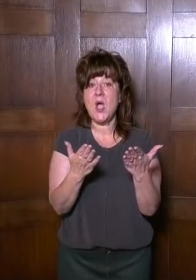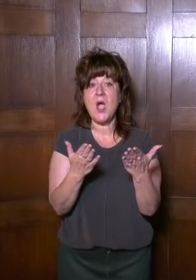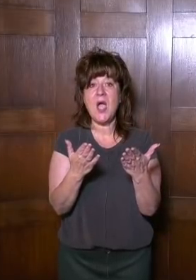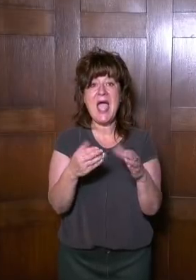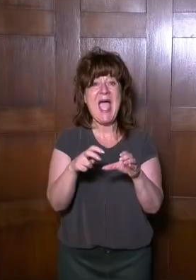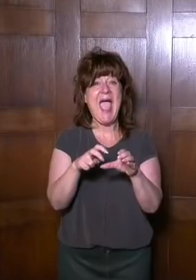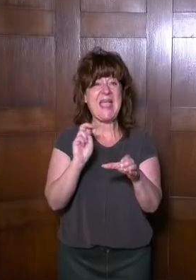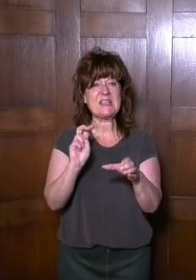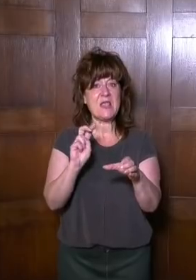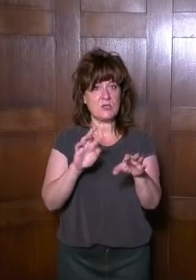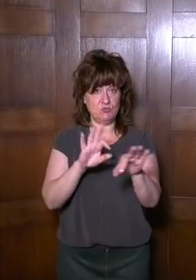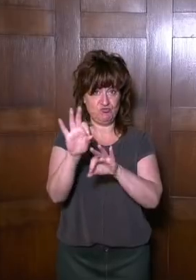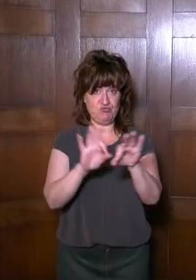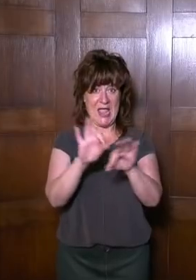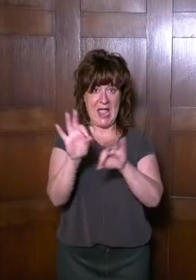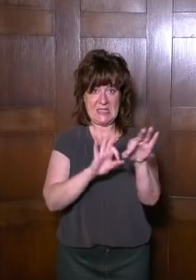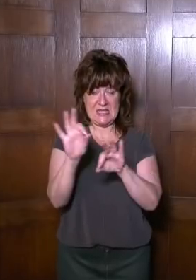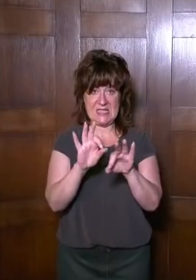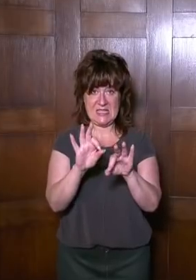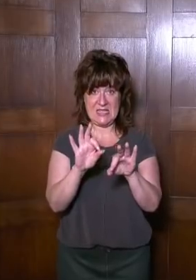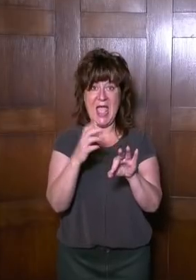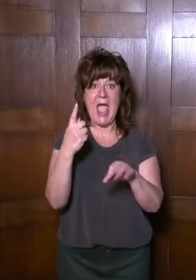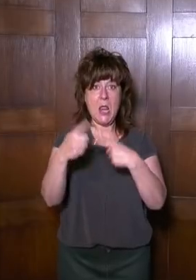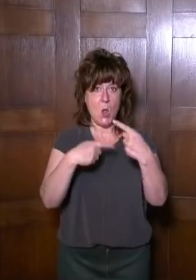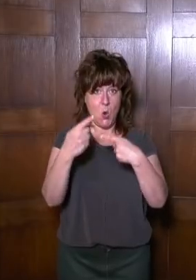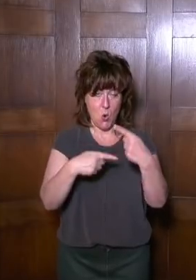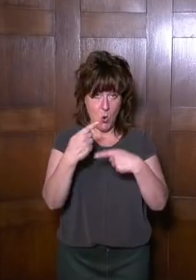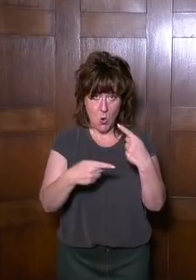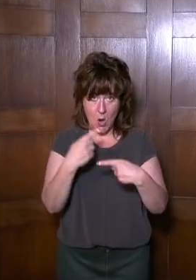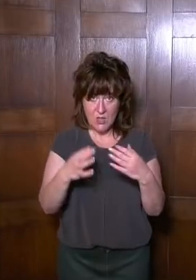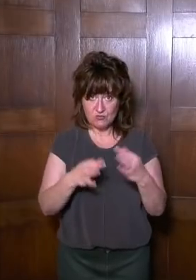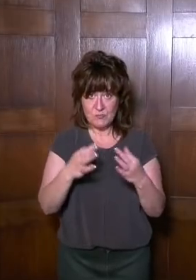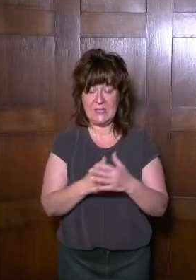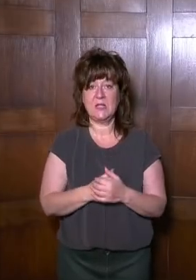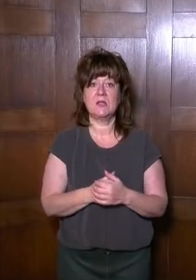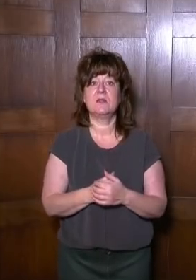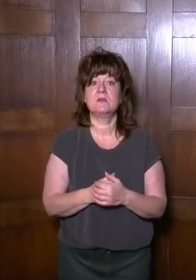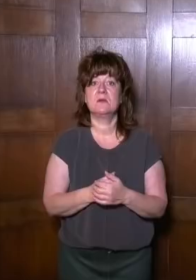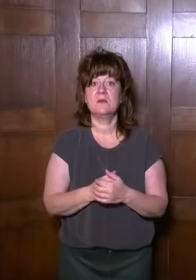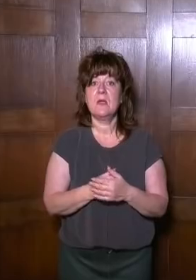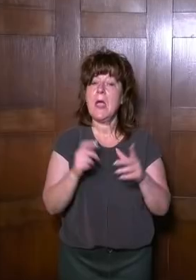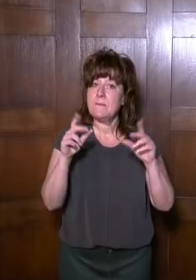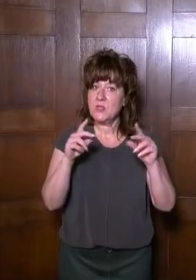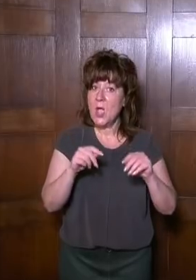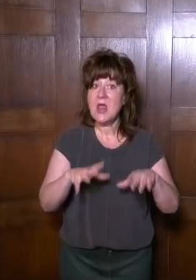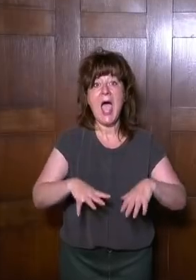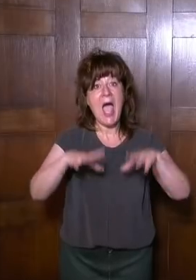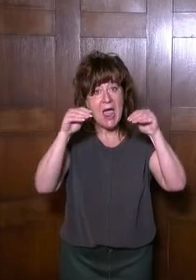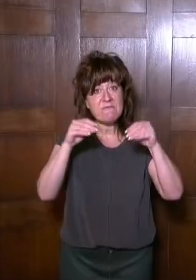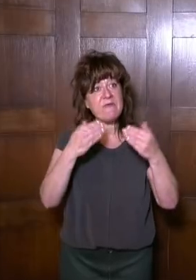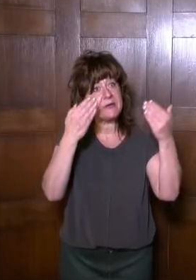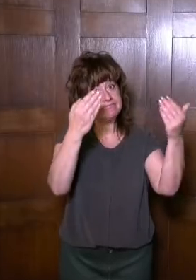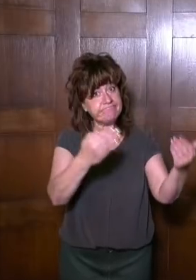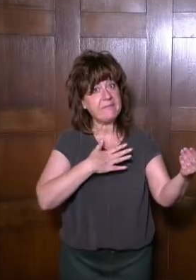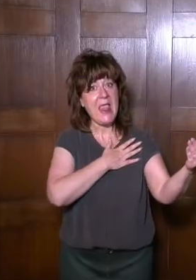Exit-Strategie jetzt eine Rolle spielen würde. Also der Anfang, den Sie, liebe Regierung, und den